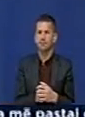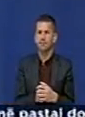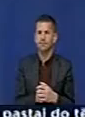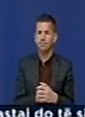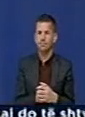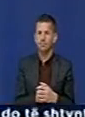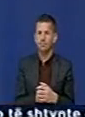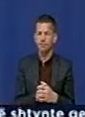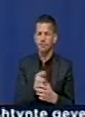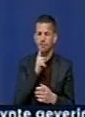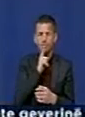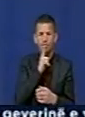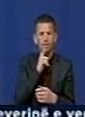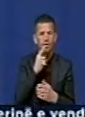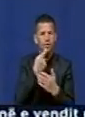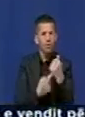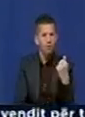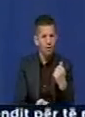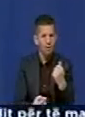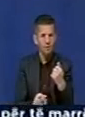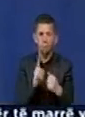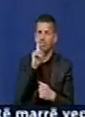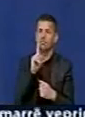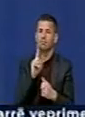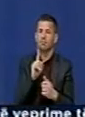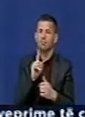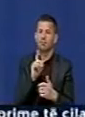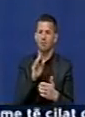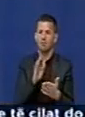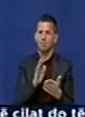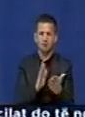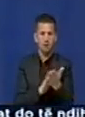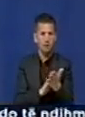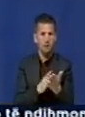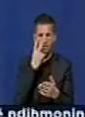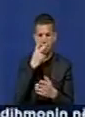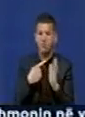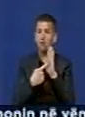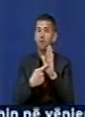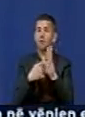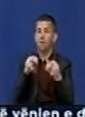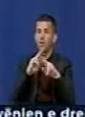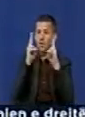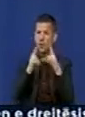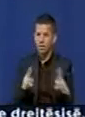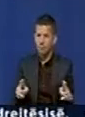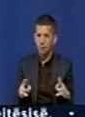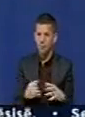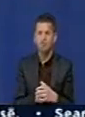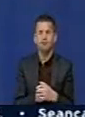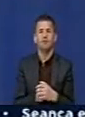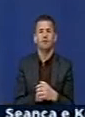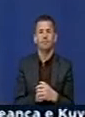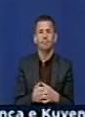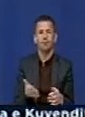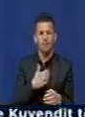qenë në anën e të dëmtuarve. Prandaj edhe nëse këto i vërteton një instancë ndërkombëtare në këtë rast,